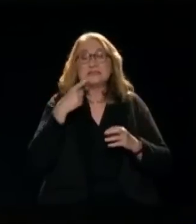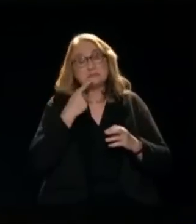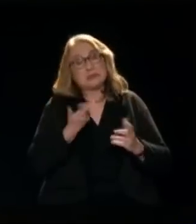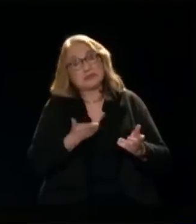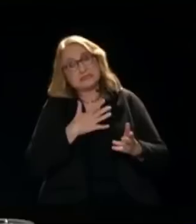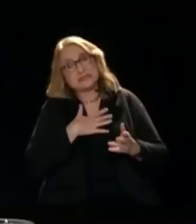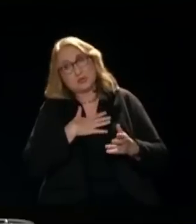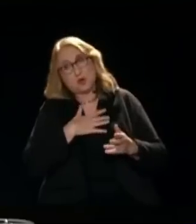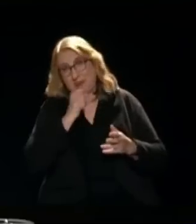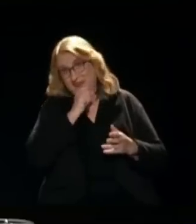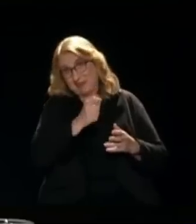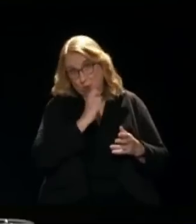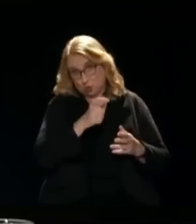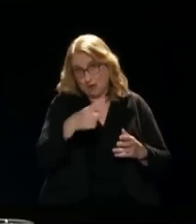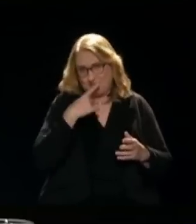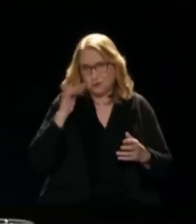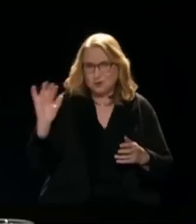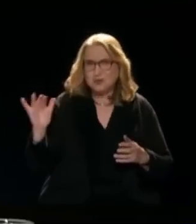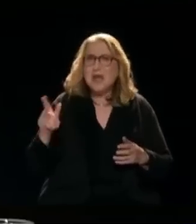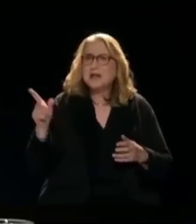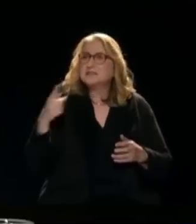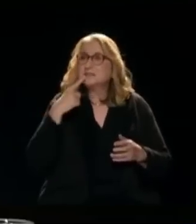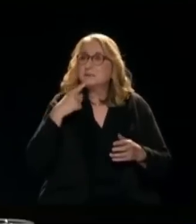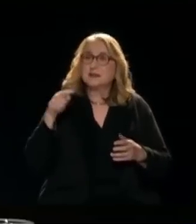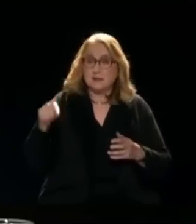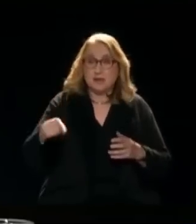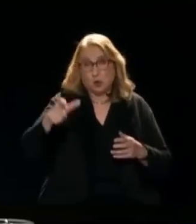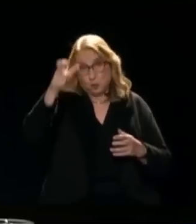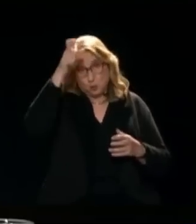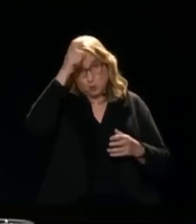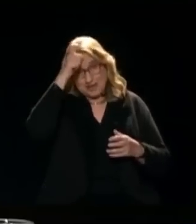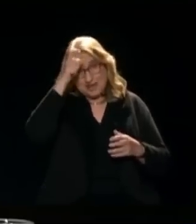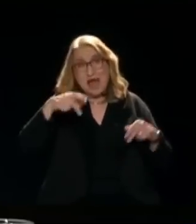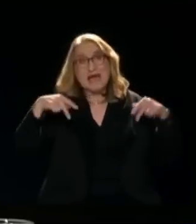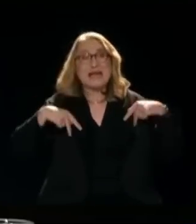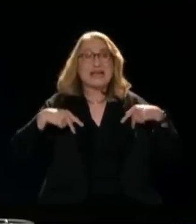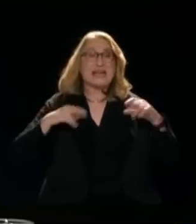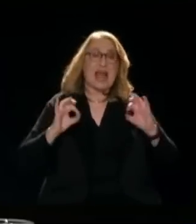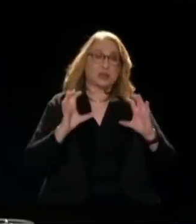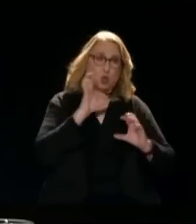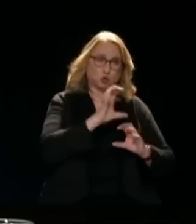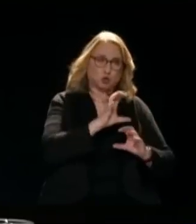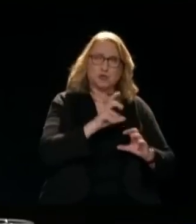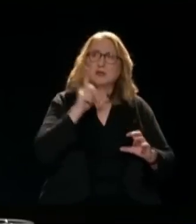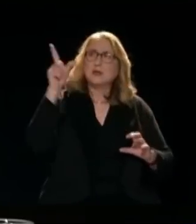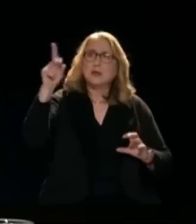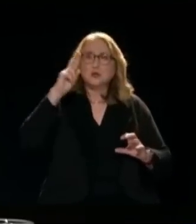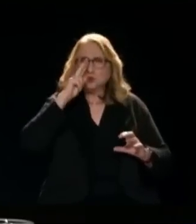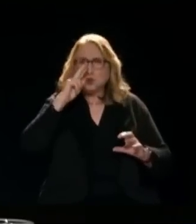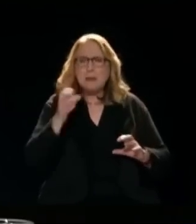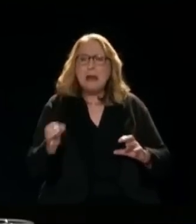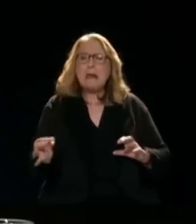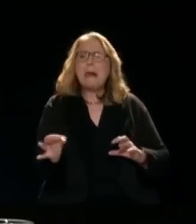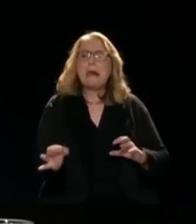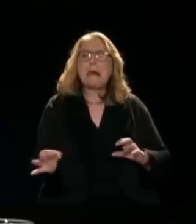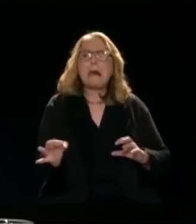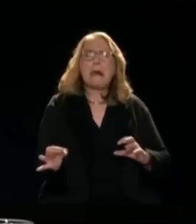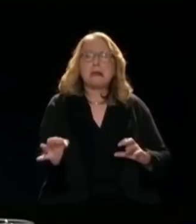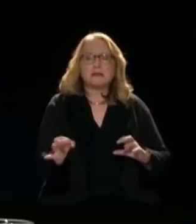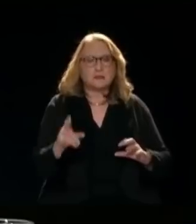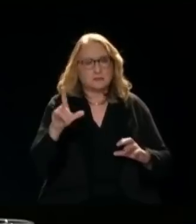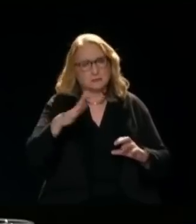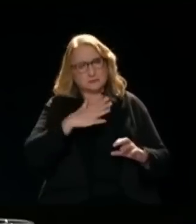παράδειγμα. Πέστε μου, τα σύνορα, αν θυμάμαι καλά, τα σύνορα στα βόρεια σύνορά μας τα χαράξαμε με αίμα,